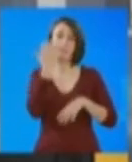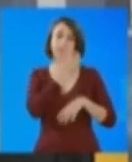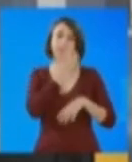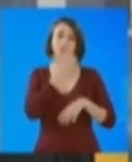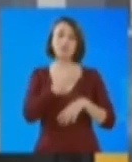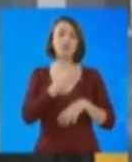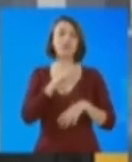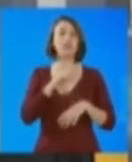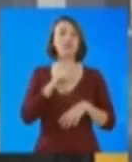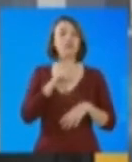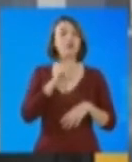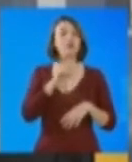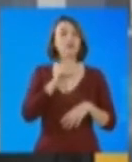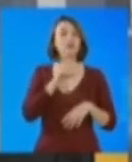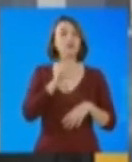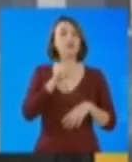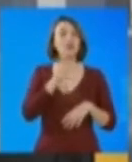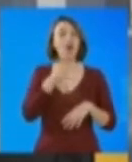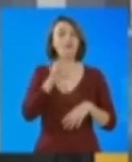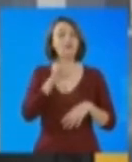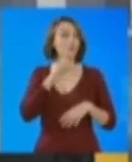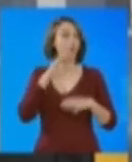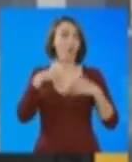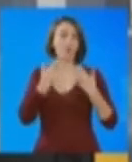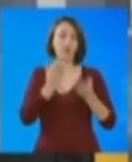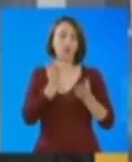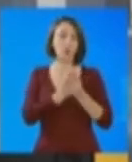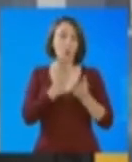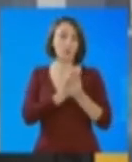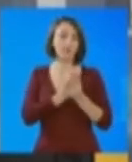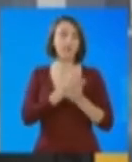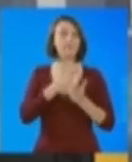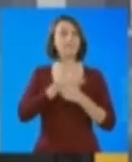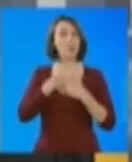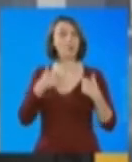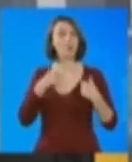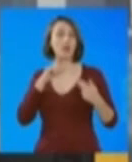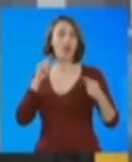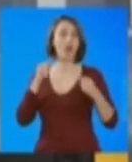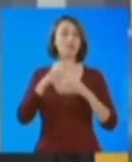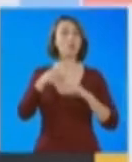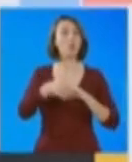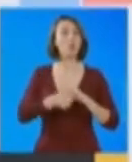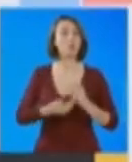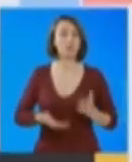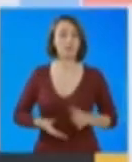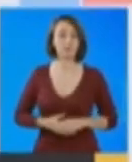DLAF nu i-a pus la dispoziție imediat ce a cerut documentele trimise la Procurorii Anticorupție.